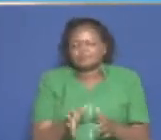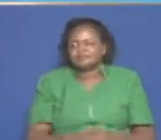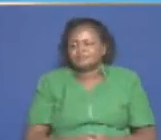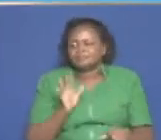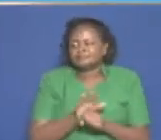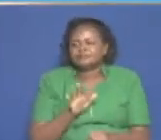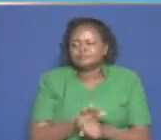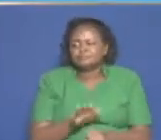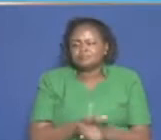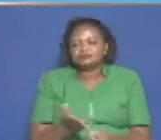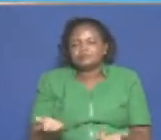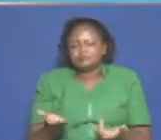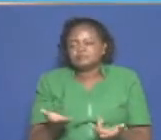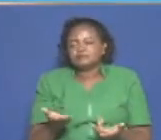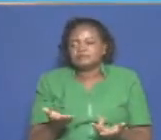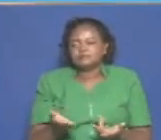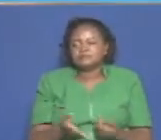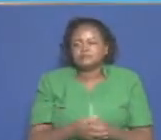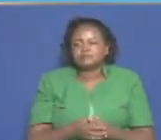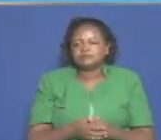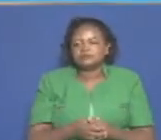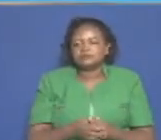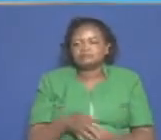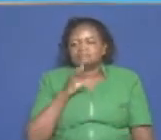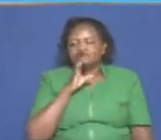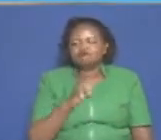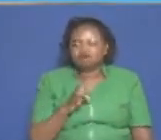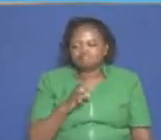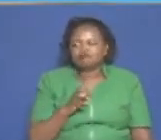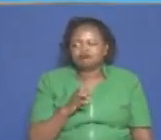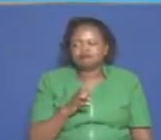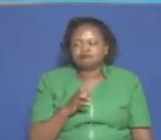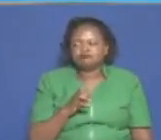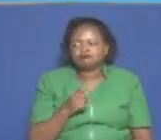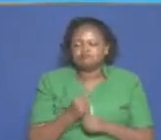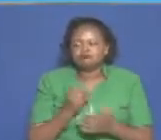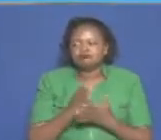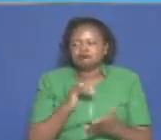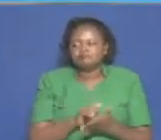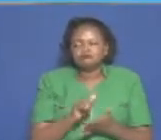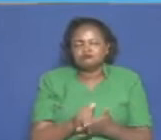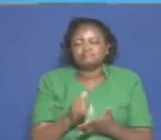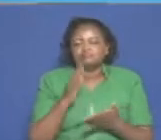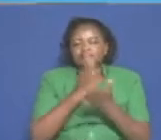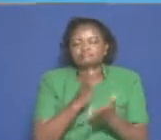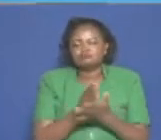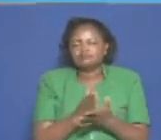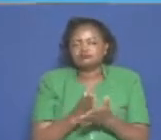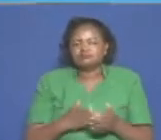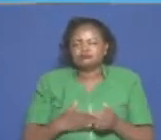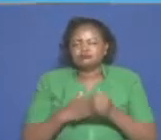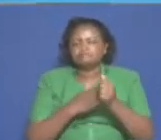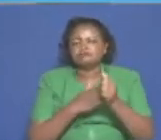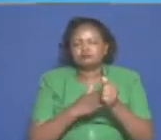tu wakereketwa, wengi wao wamekuwa tu elders ama wale wakuu wa kuhakikisha kwamba nyenzo za uongozi zimetekelezwa pale